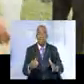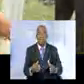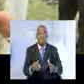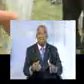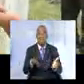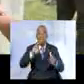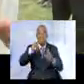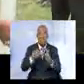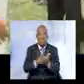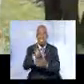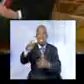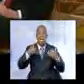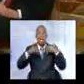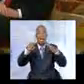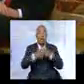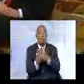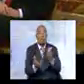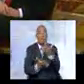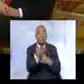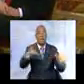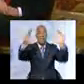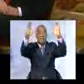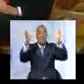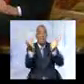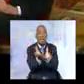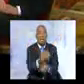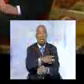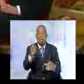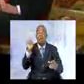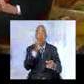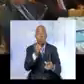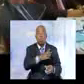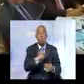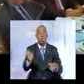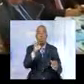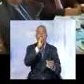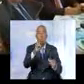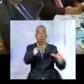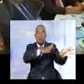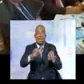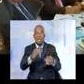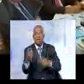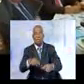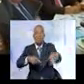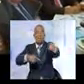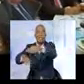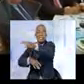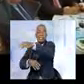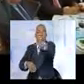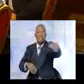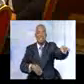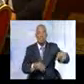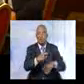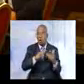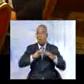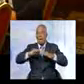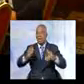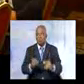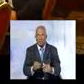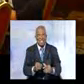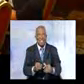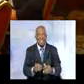Sodeci. Les exemples de réussite, les nouvelles opportunités avec le Programme national de développement ont constitué le menu du déjeuner